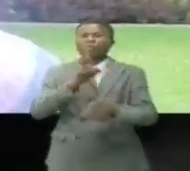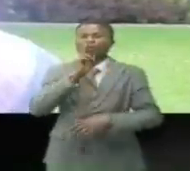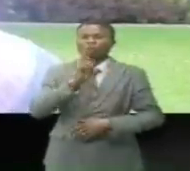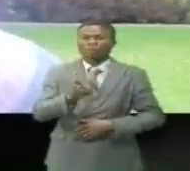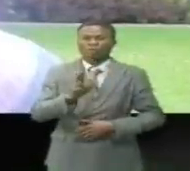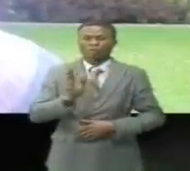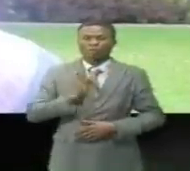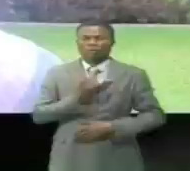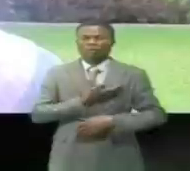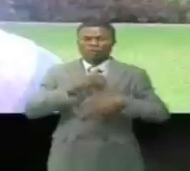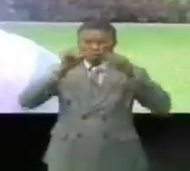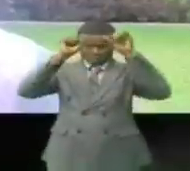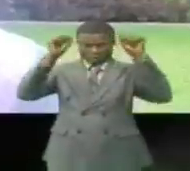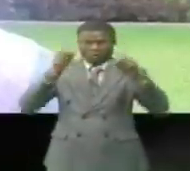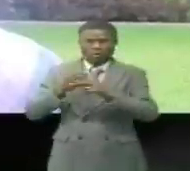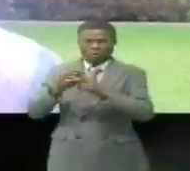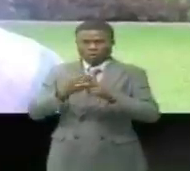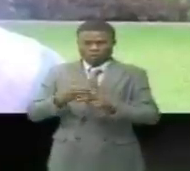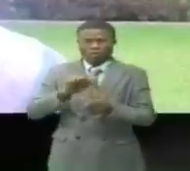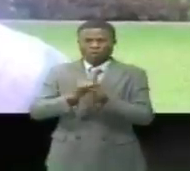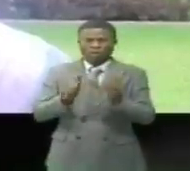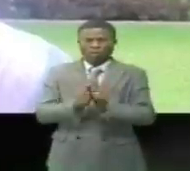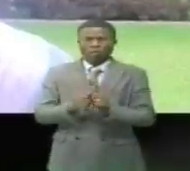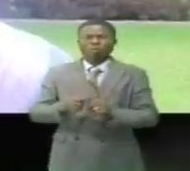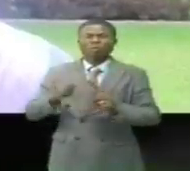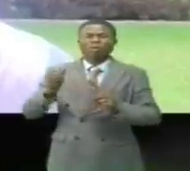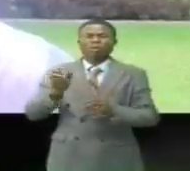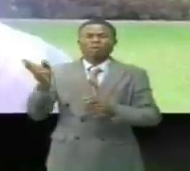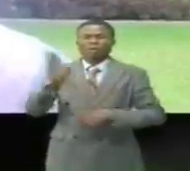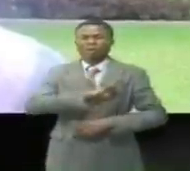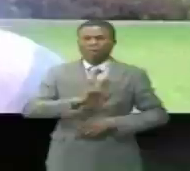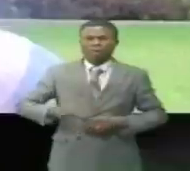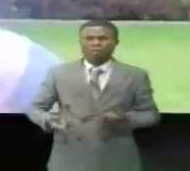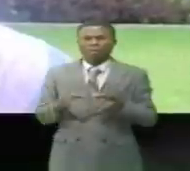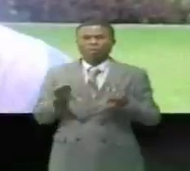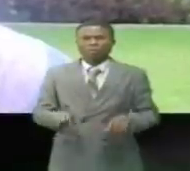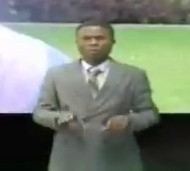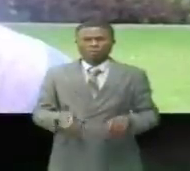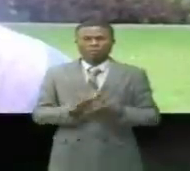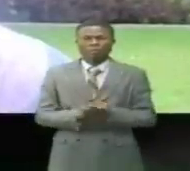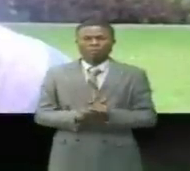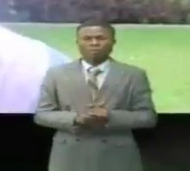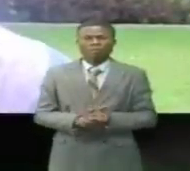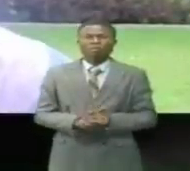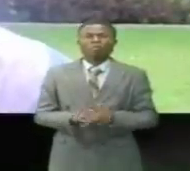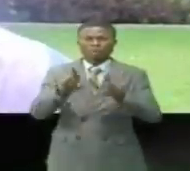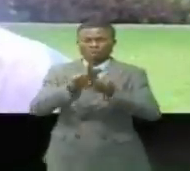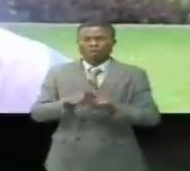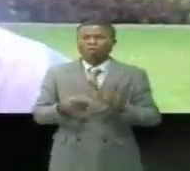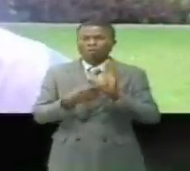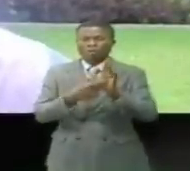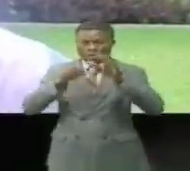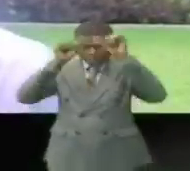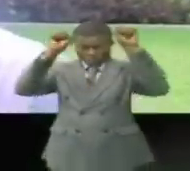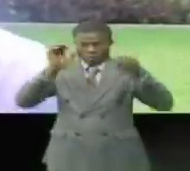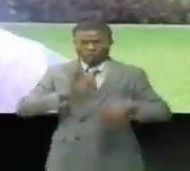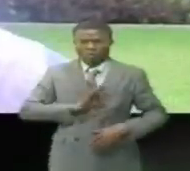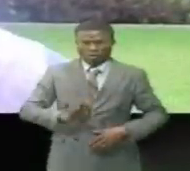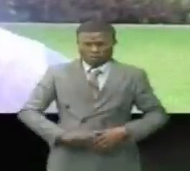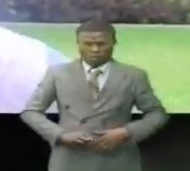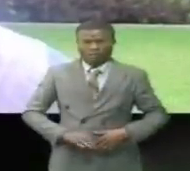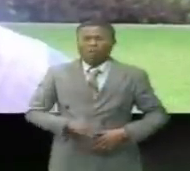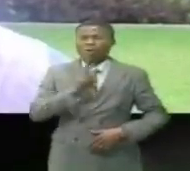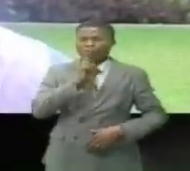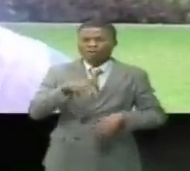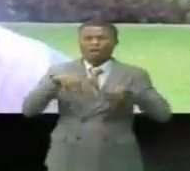le chef de l'État suit de près la situation sécuritaire en République démocratique du Congo. Et cela dénote aussi que le chef de l'État, c'est un vrai